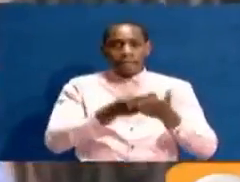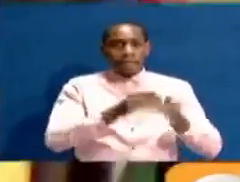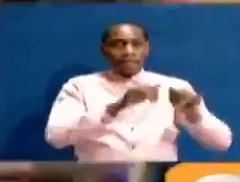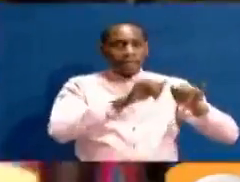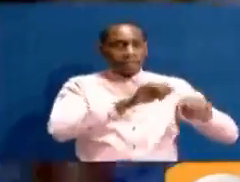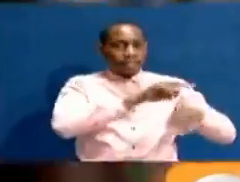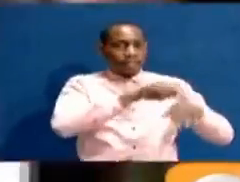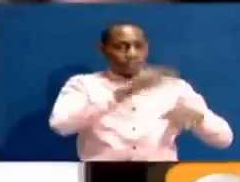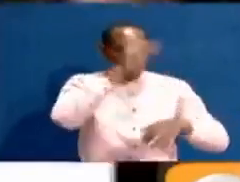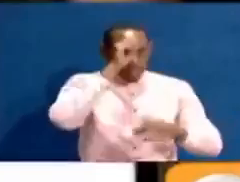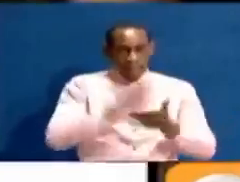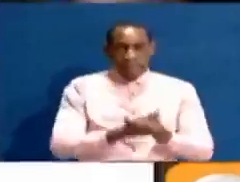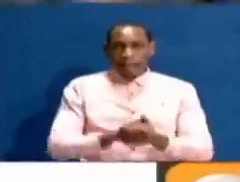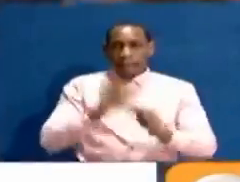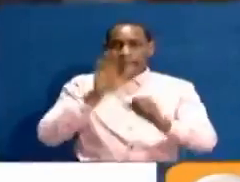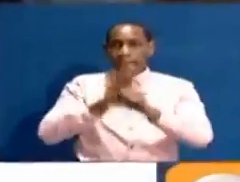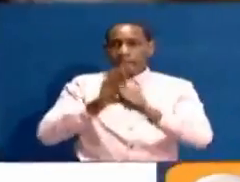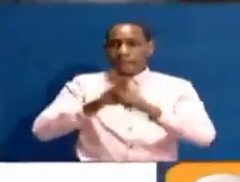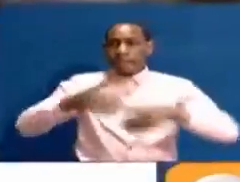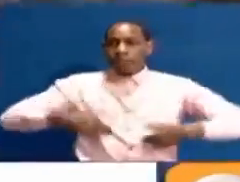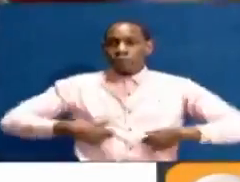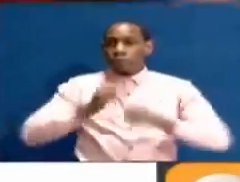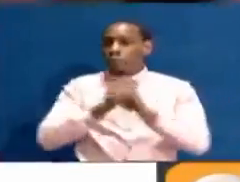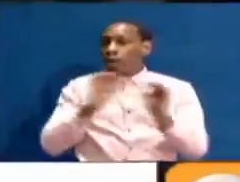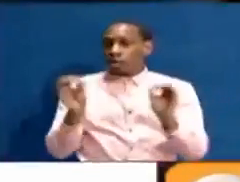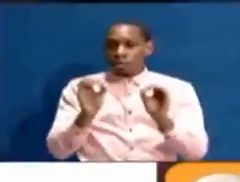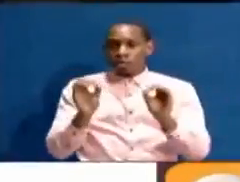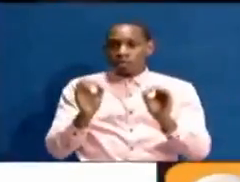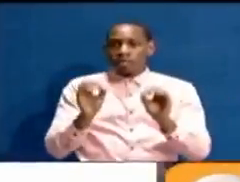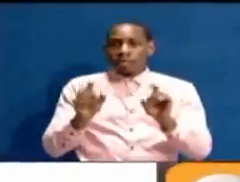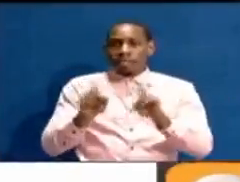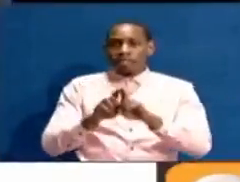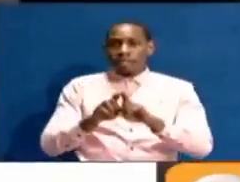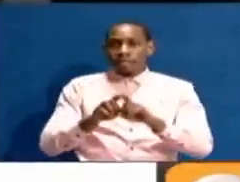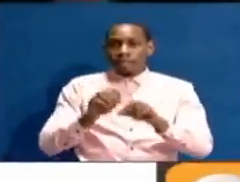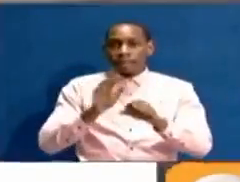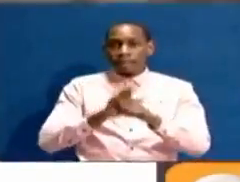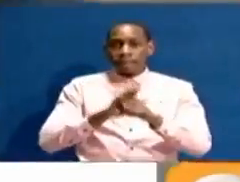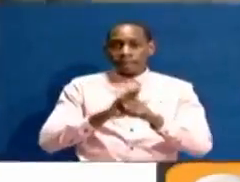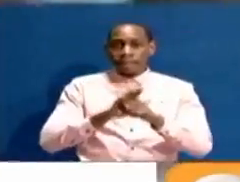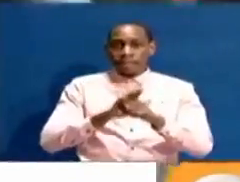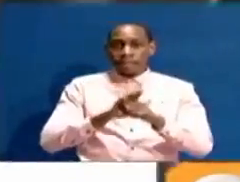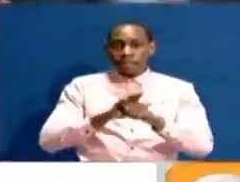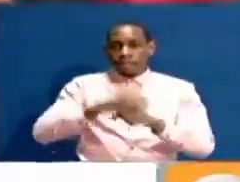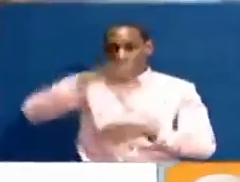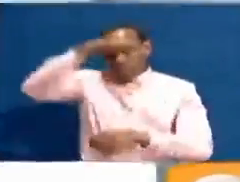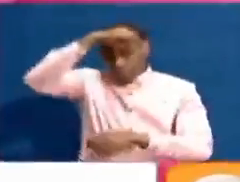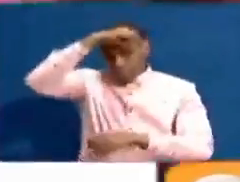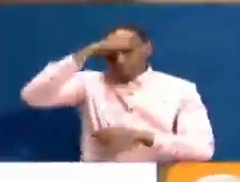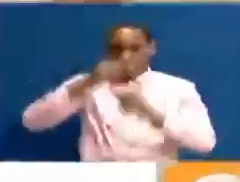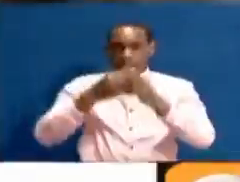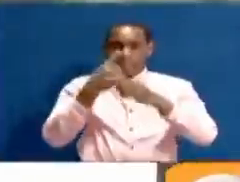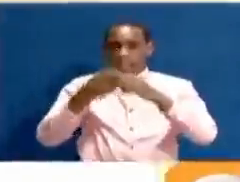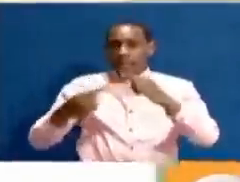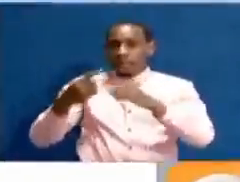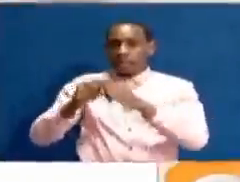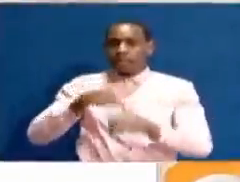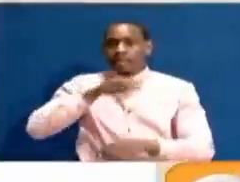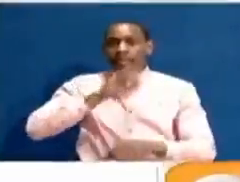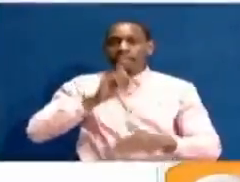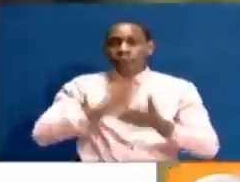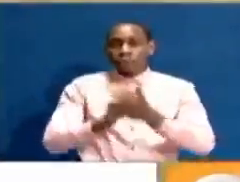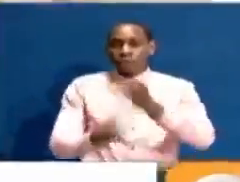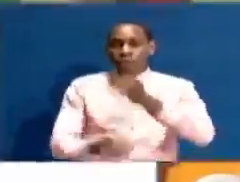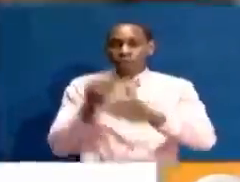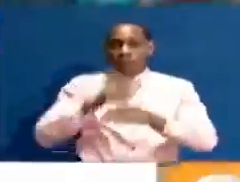kule juu? With millions of unemployed youth and more exiting institutions of higher learning every year, Odinga touted the establishment